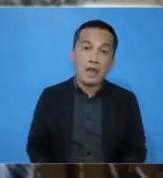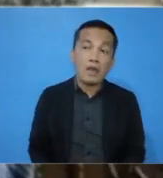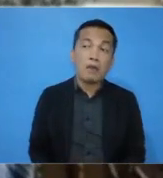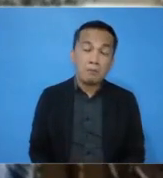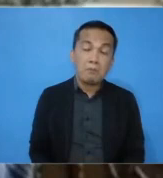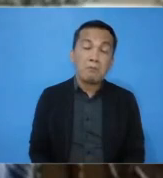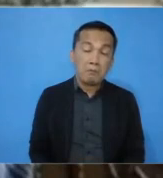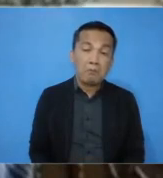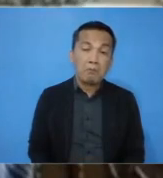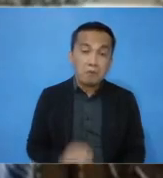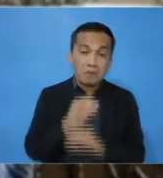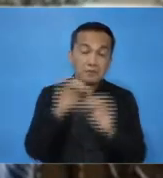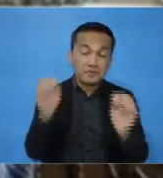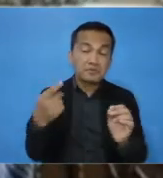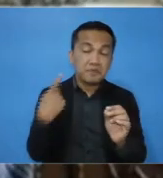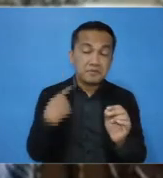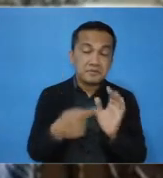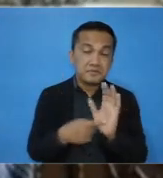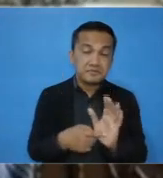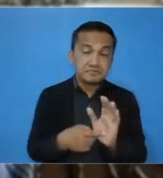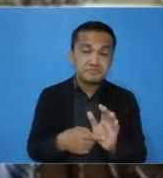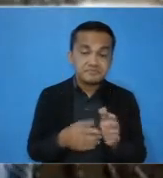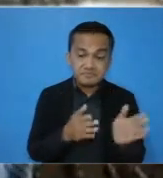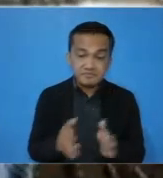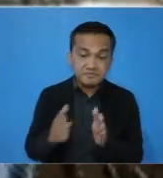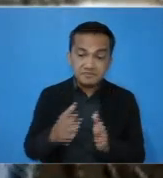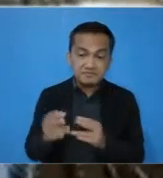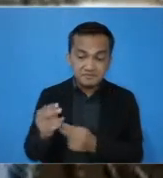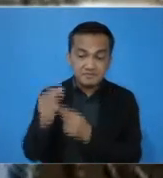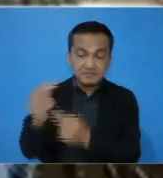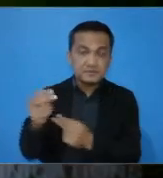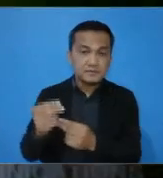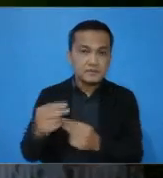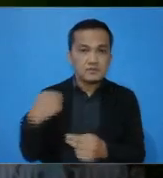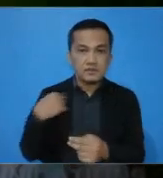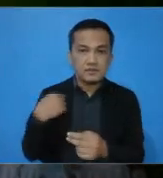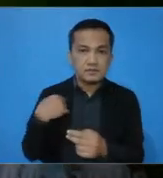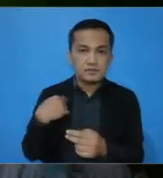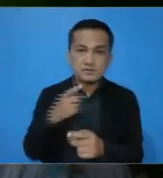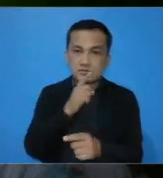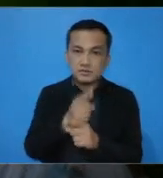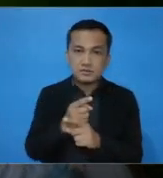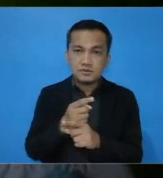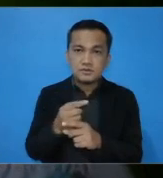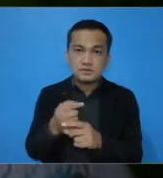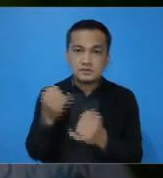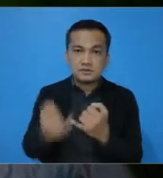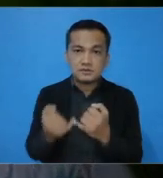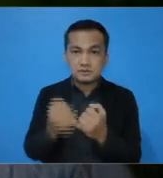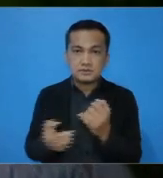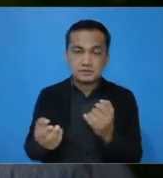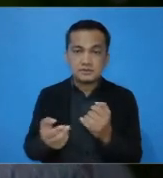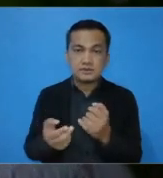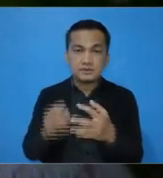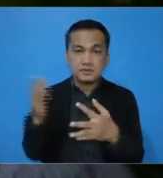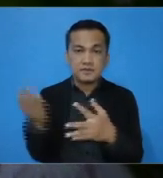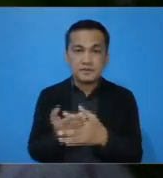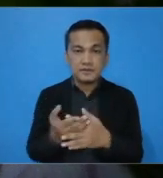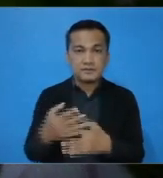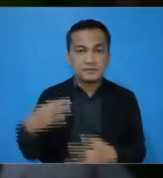pagtakbo. Of course, people will say we are not sure until they file their candidacy. But napaka-klaro no, compared sa ibang mga